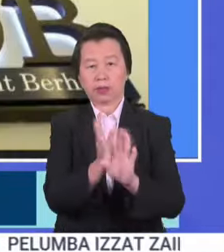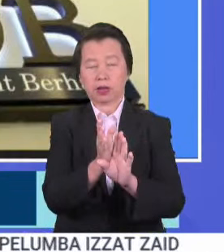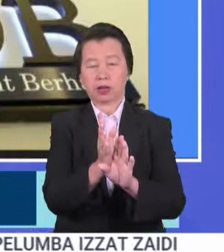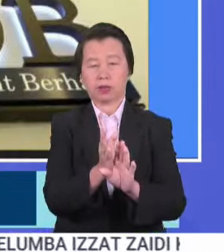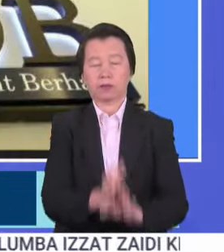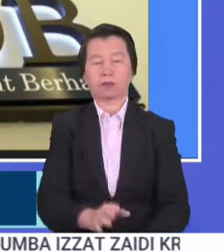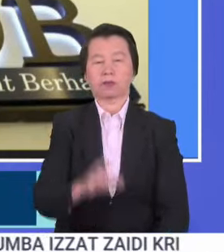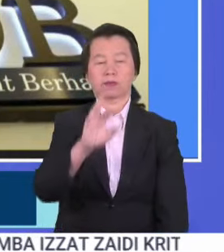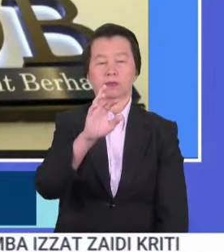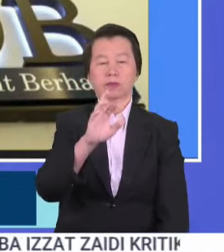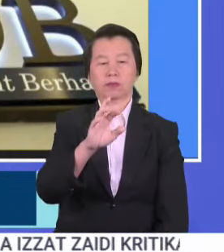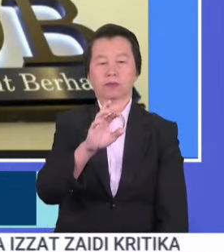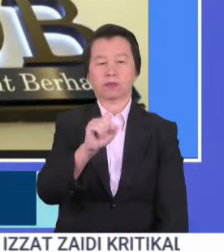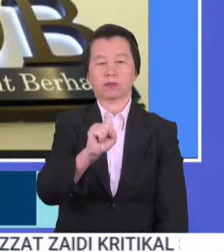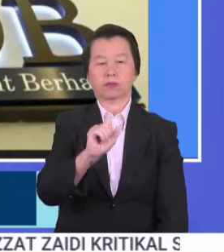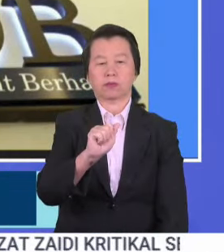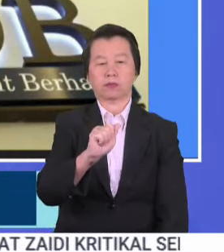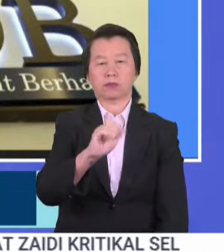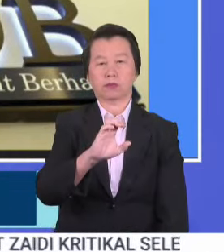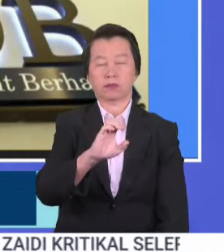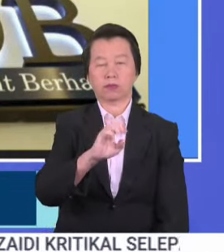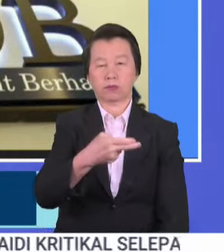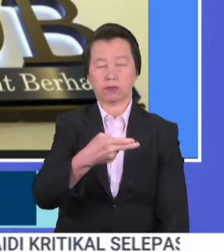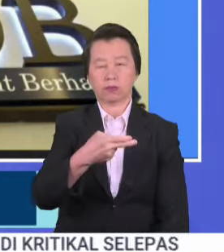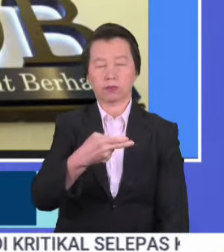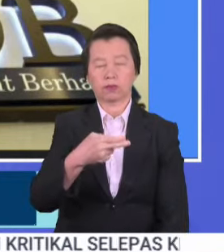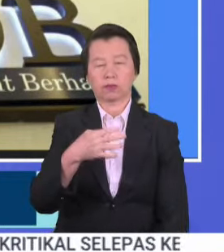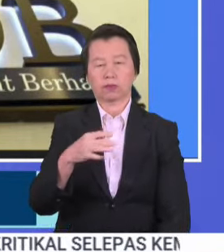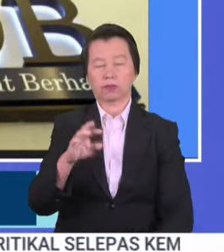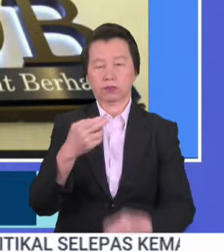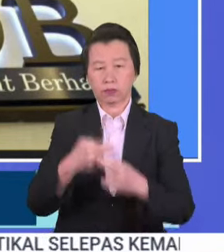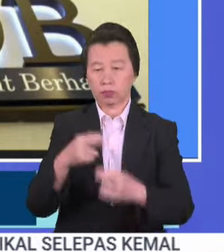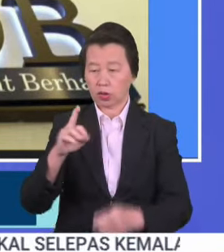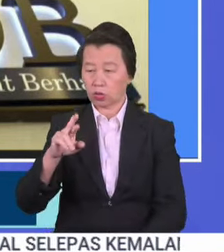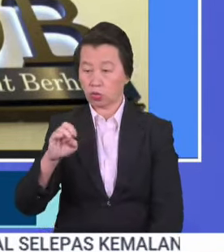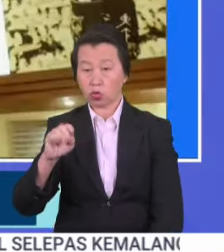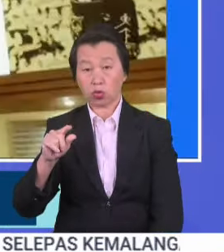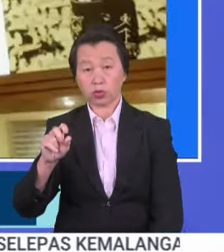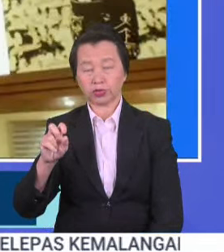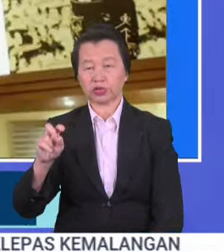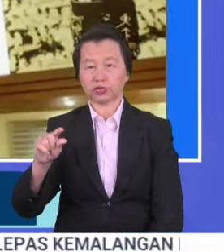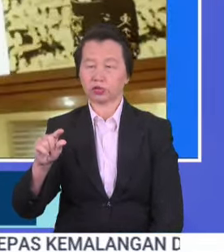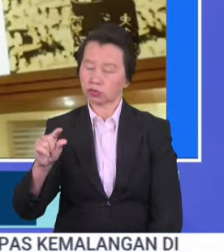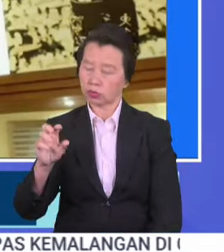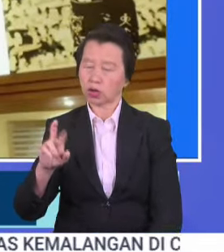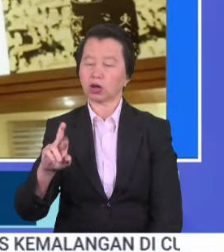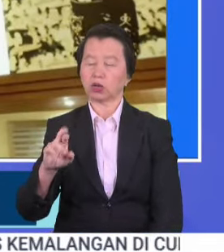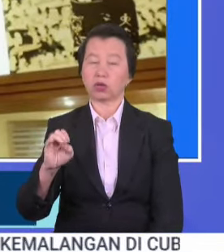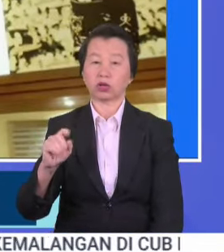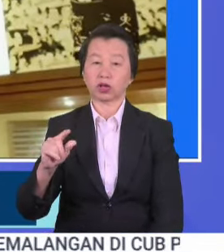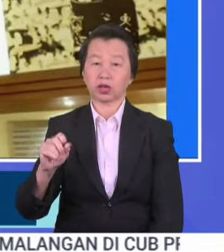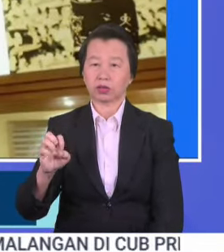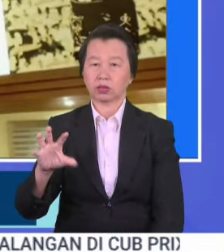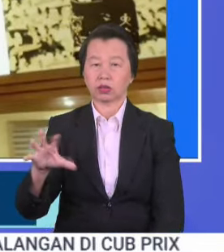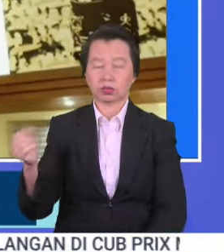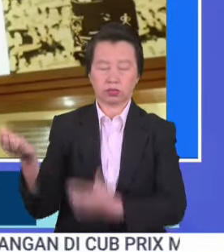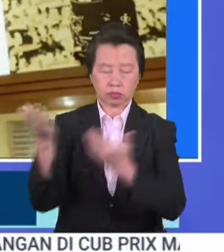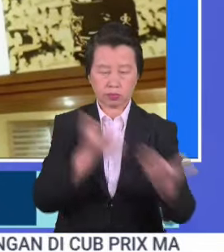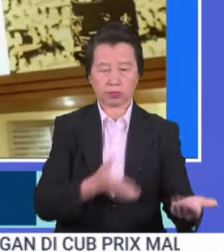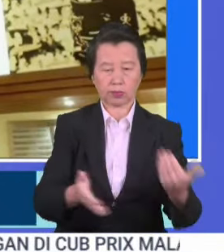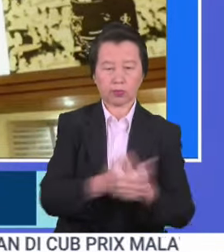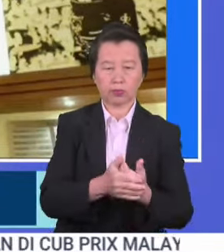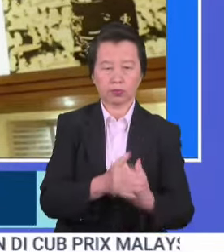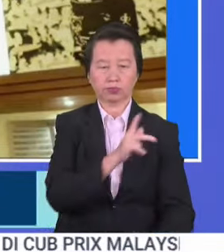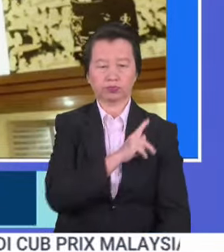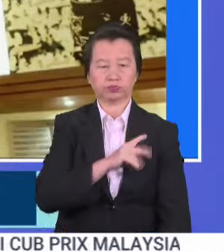Sachs turut Roger Ng Chong Hua tiba di Malaysia bagi membantu siasatan berkaitan skandal 1MDB.